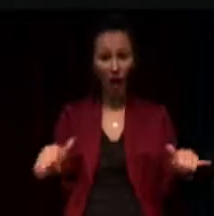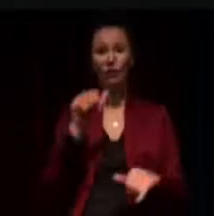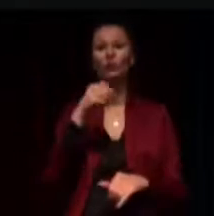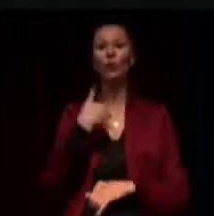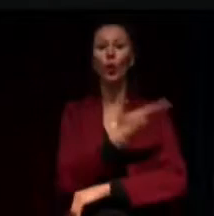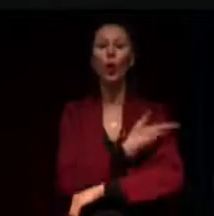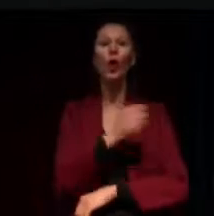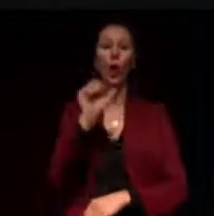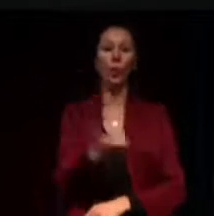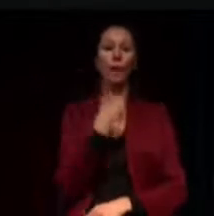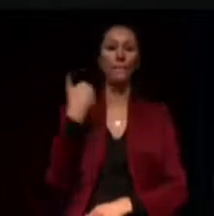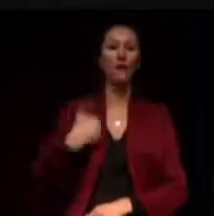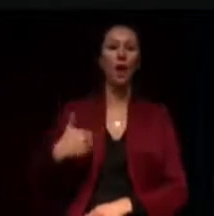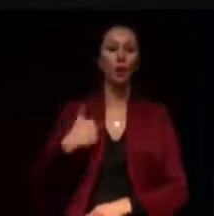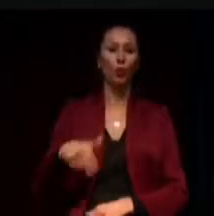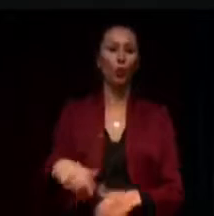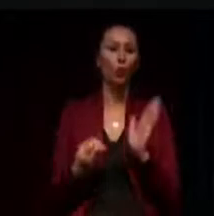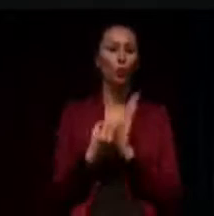önemli bir kamu kuruluşuyuz.